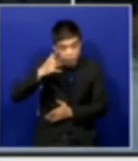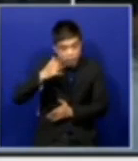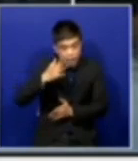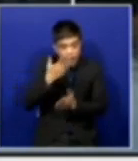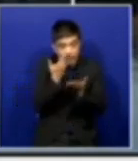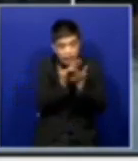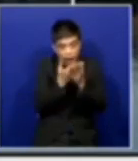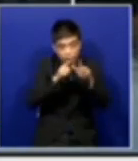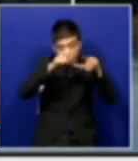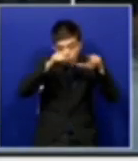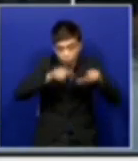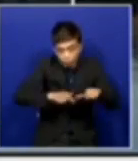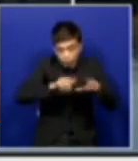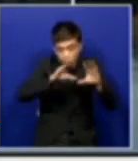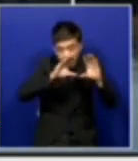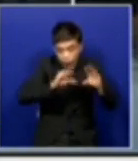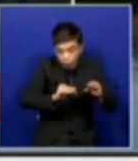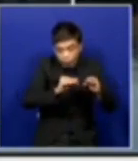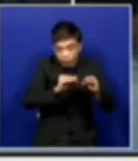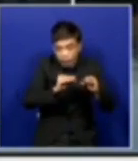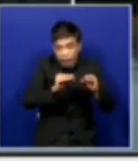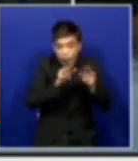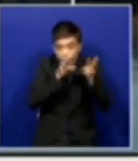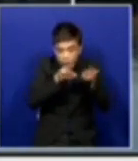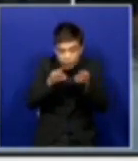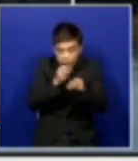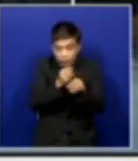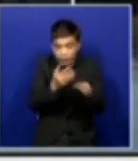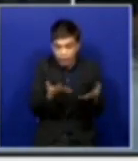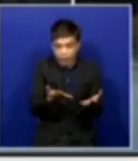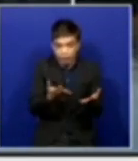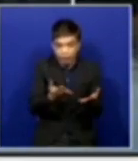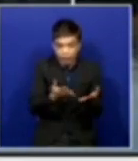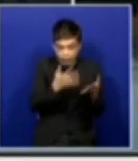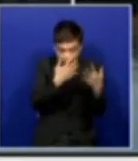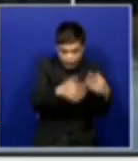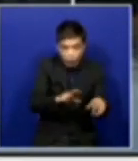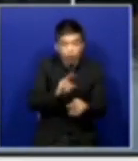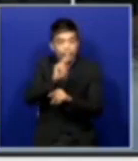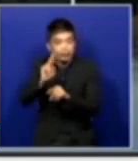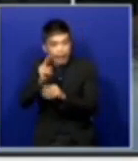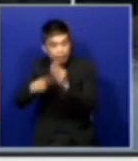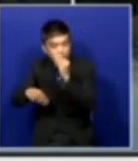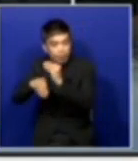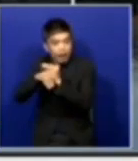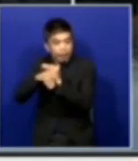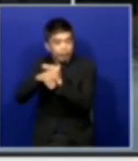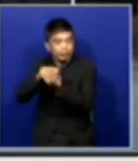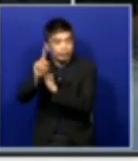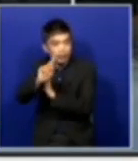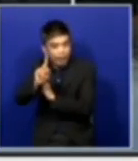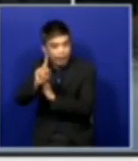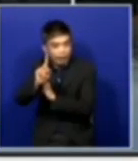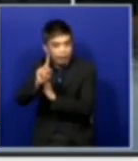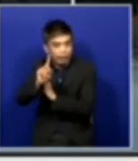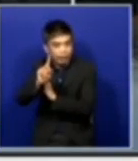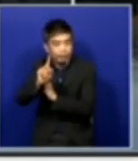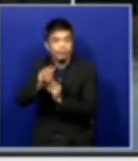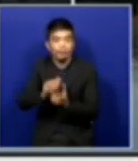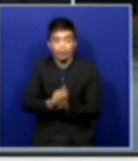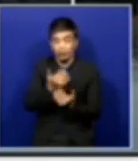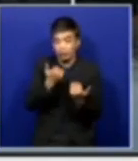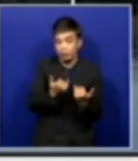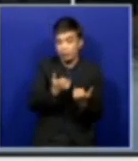เงินที่ไม่จำเป็นอย่างไรนะครับถึงจะมาว่าเราจะใช้เงินอะไรเพิ่มเติมขึ้นไปอีกนะครับซึ่งพรบ